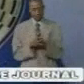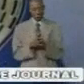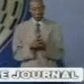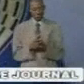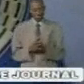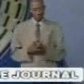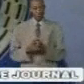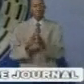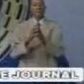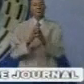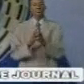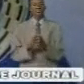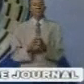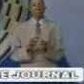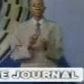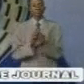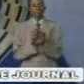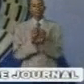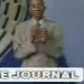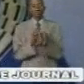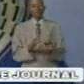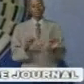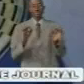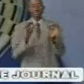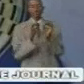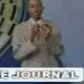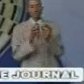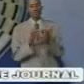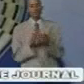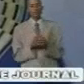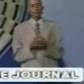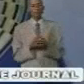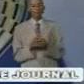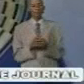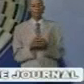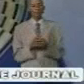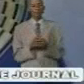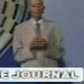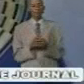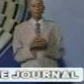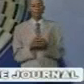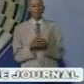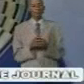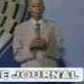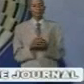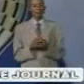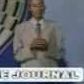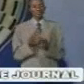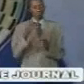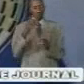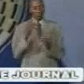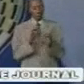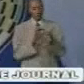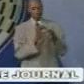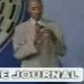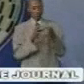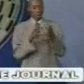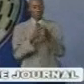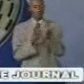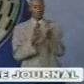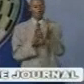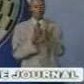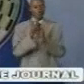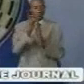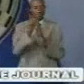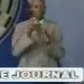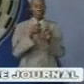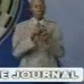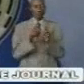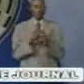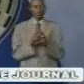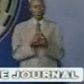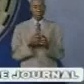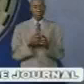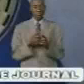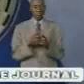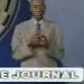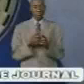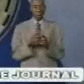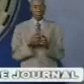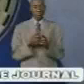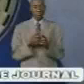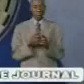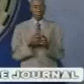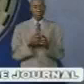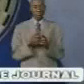problèmes très importants, liés, clés au développement et la participation de la femme, puisque nous parlons